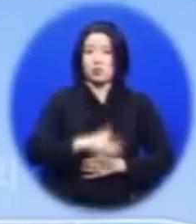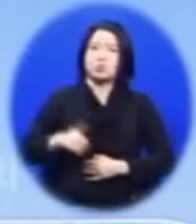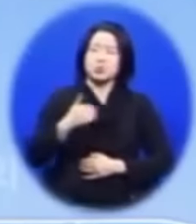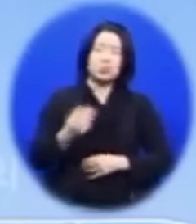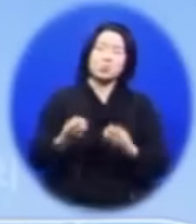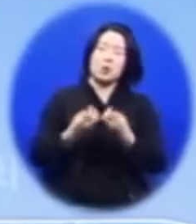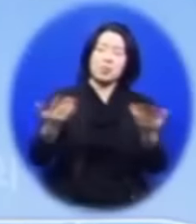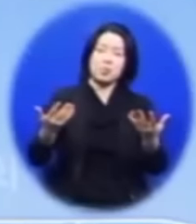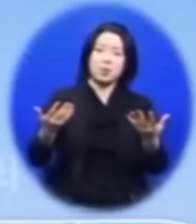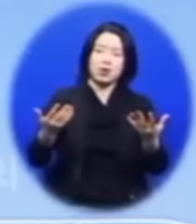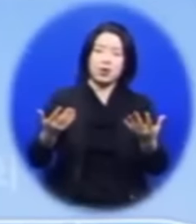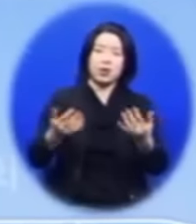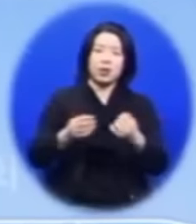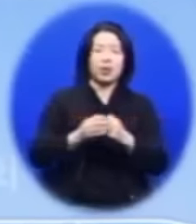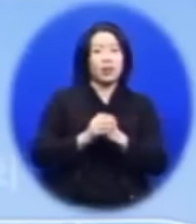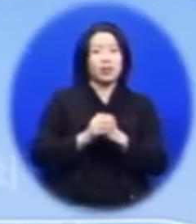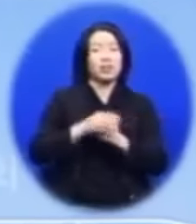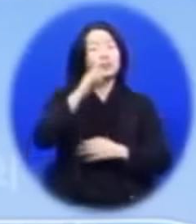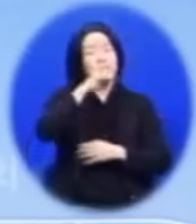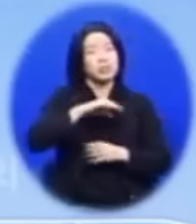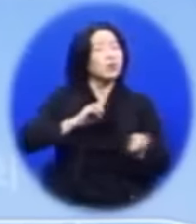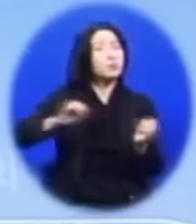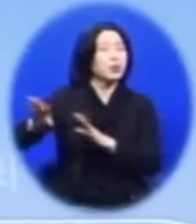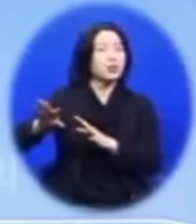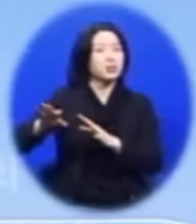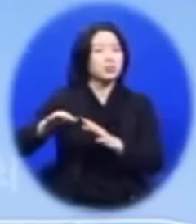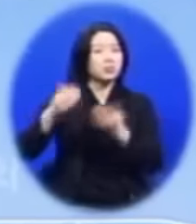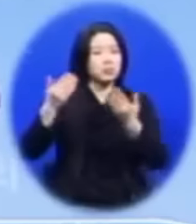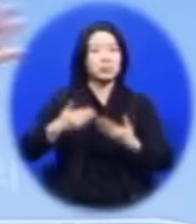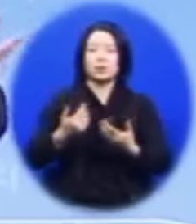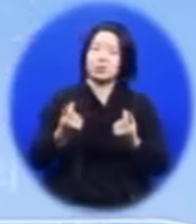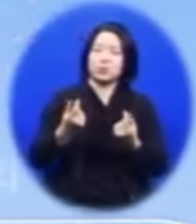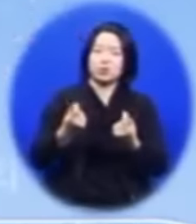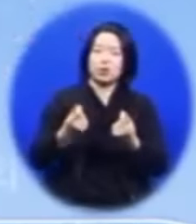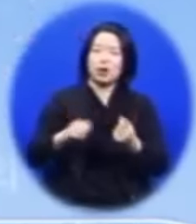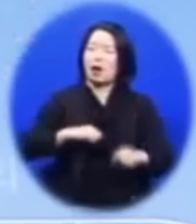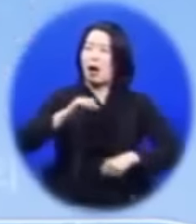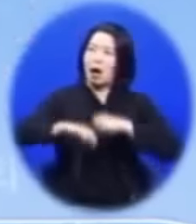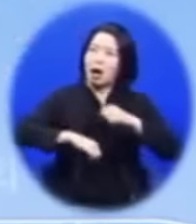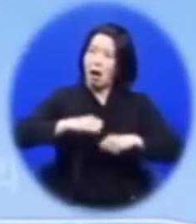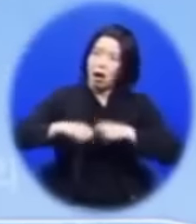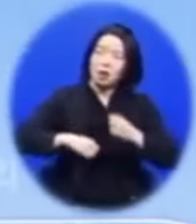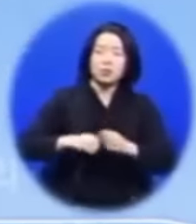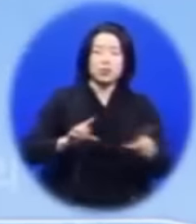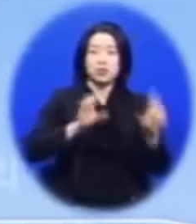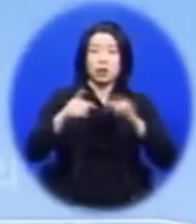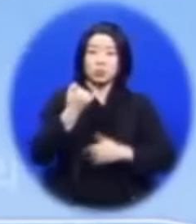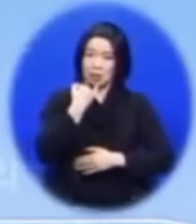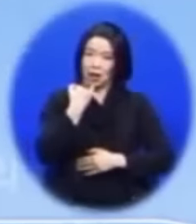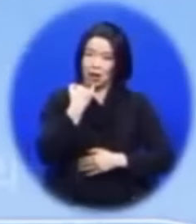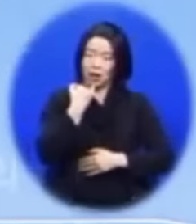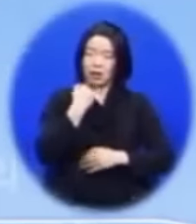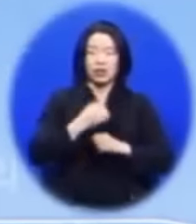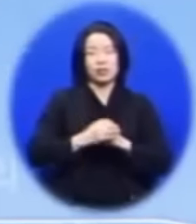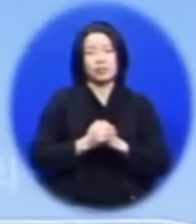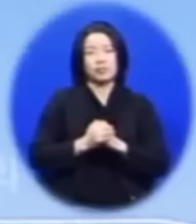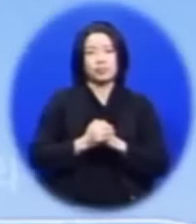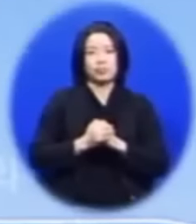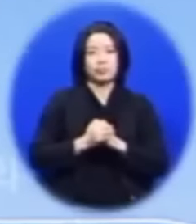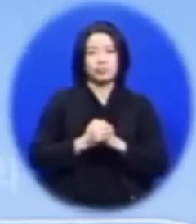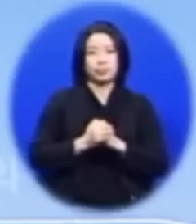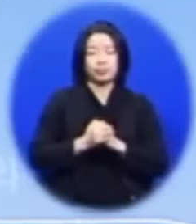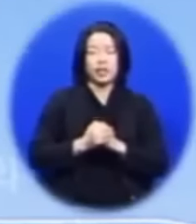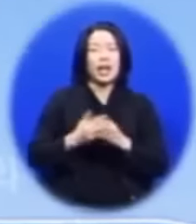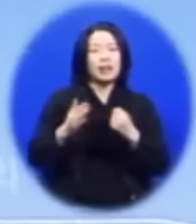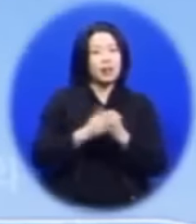어쩔 수가 없이 그냥 버림받은 거처럼 그러니까 아무렇게나 살아도 상관이 없구나